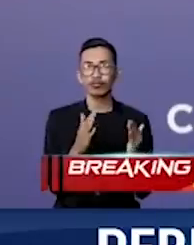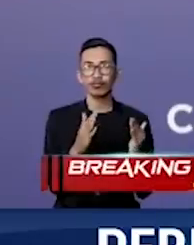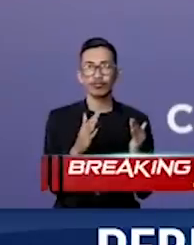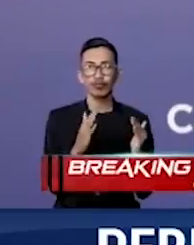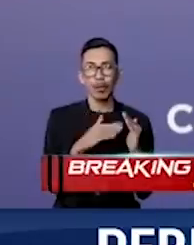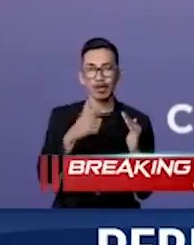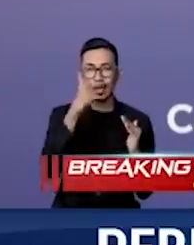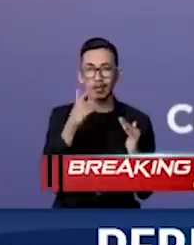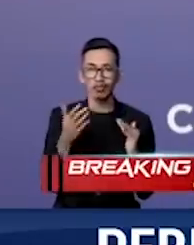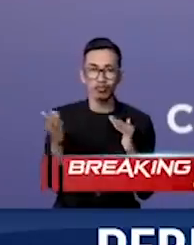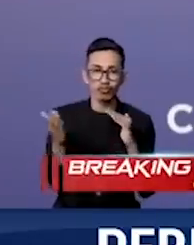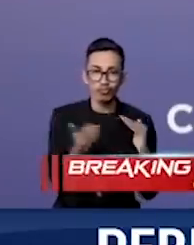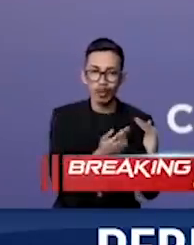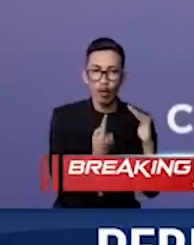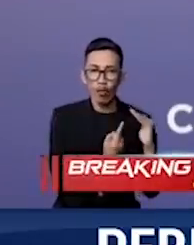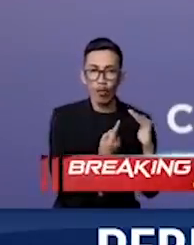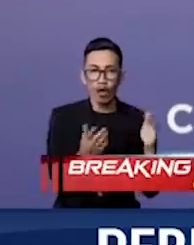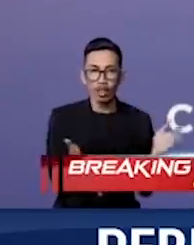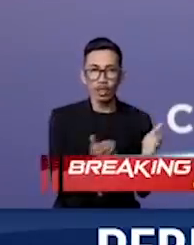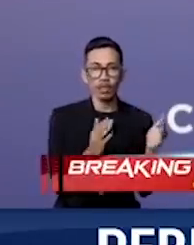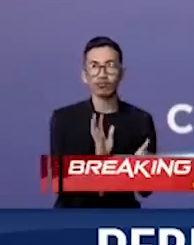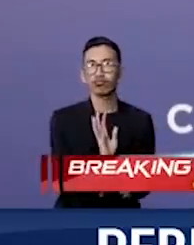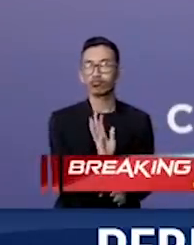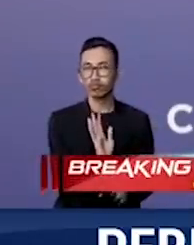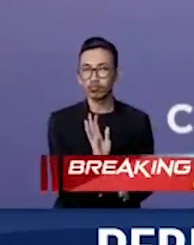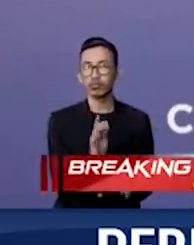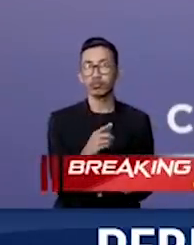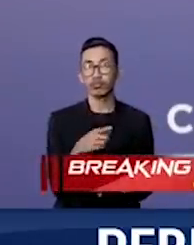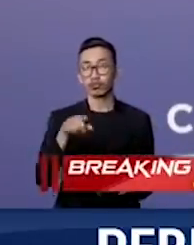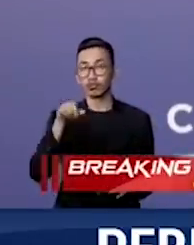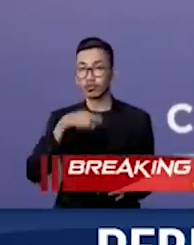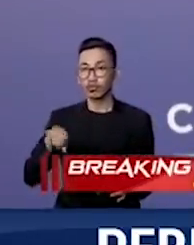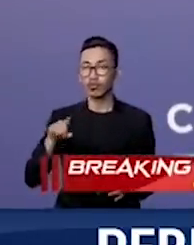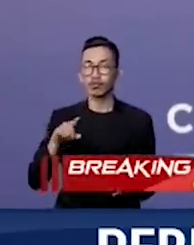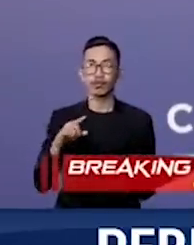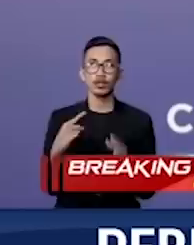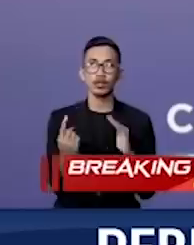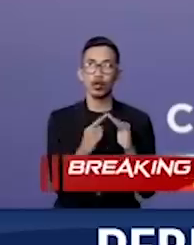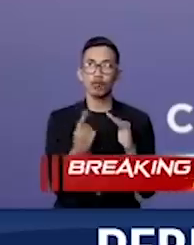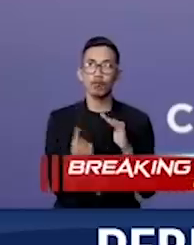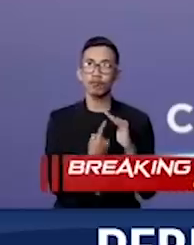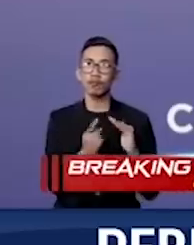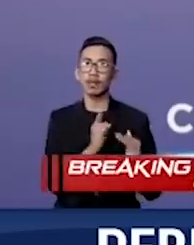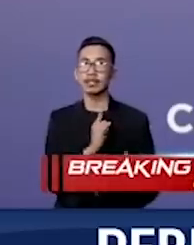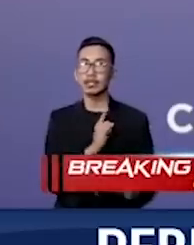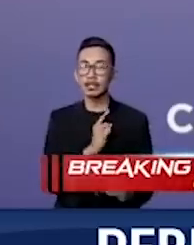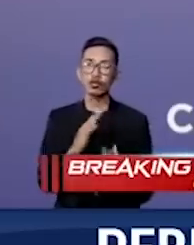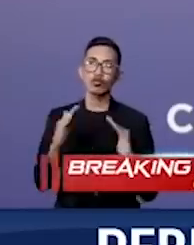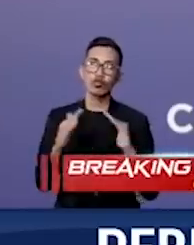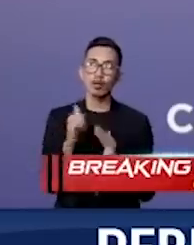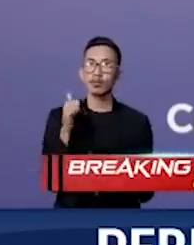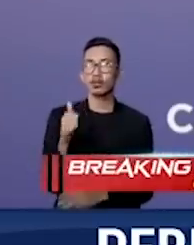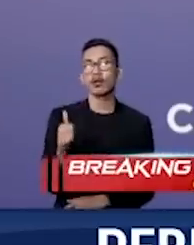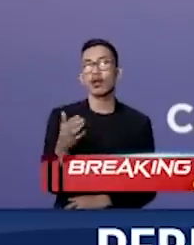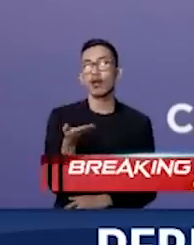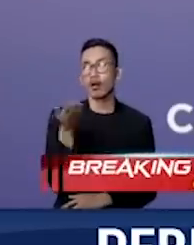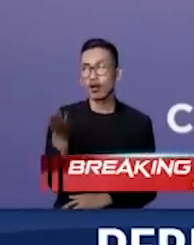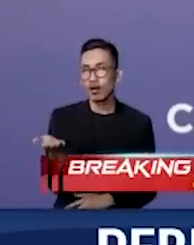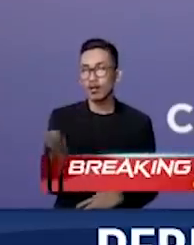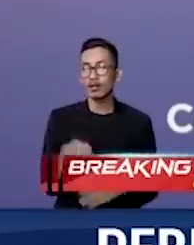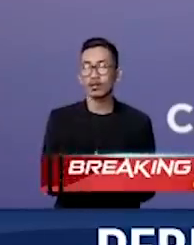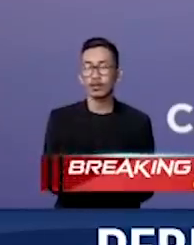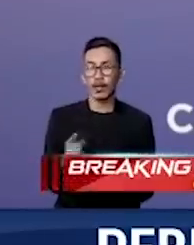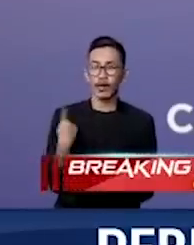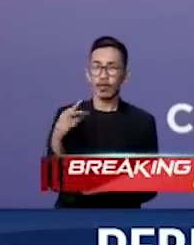rumah sakit mereka harus melaksanakan kegiatan isolasi secara mandiri di rumah ini yang harus kita